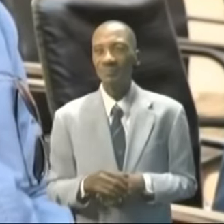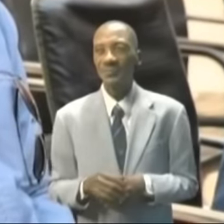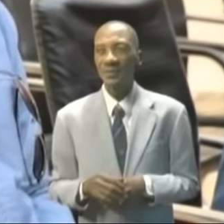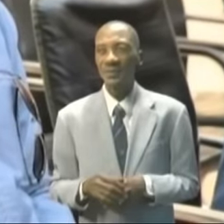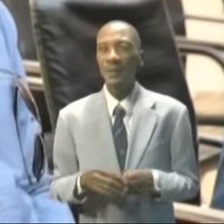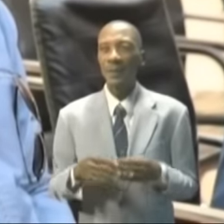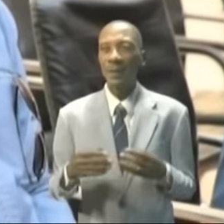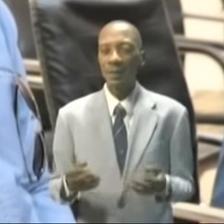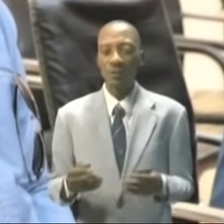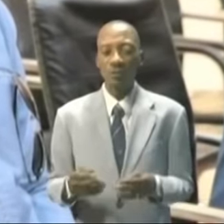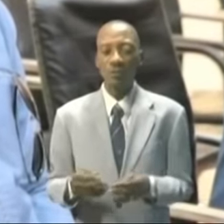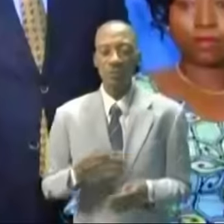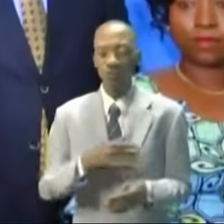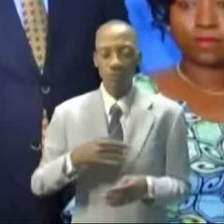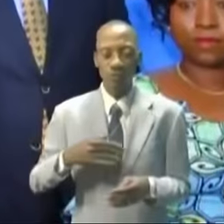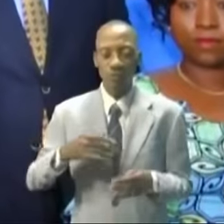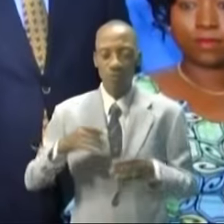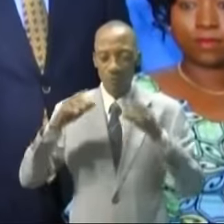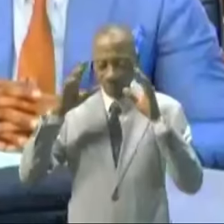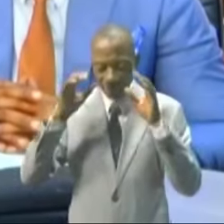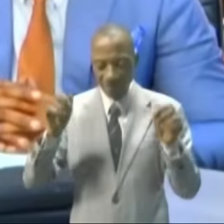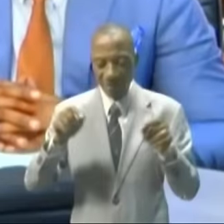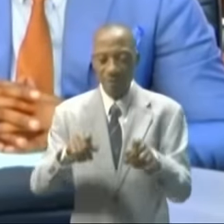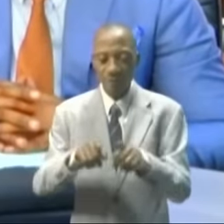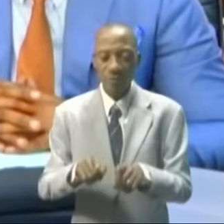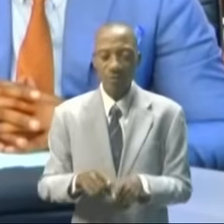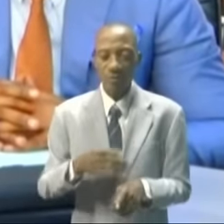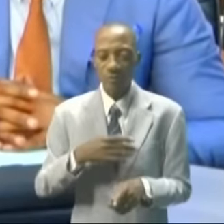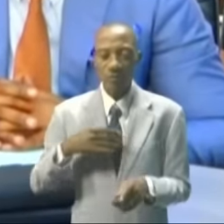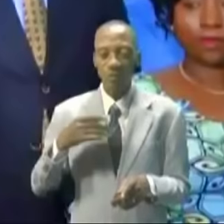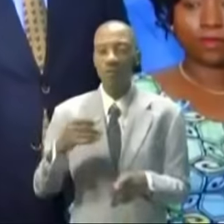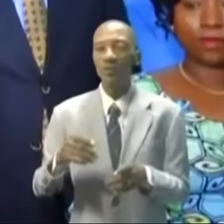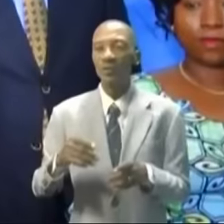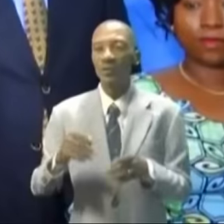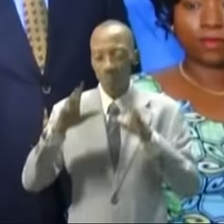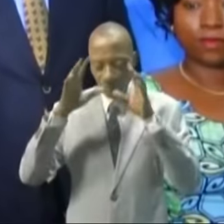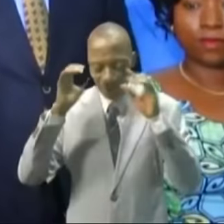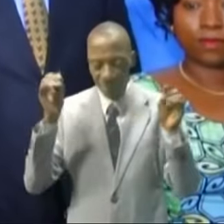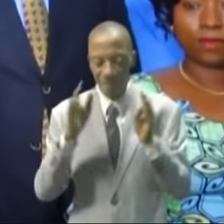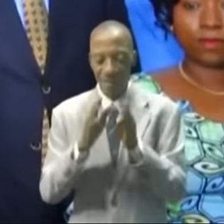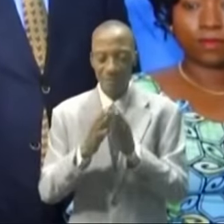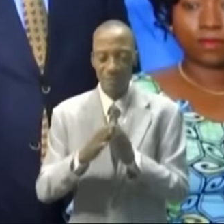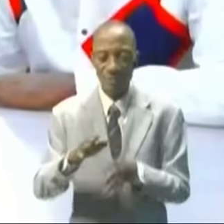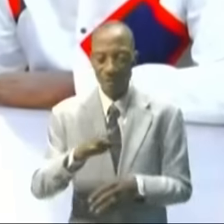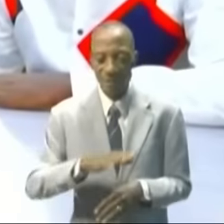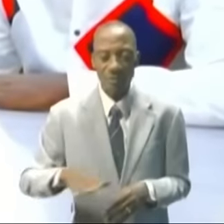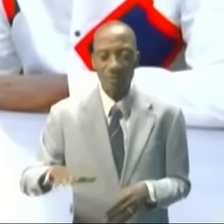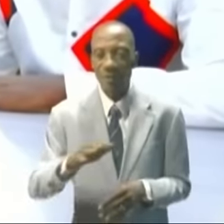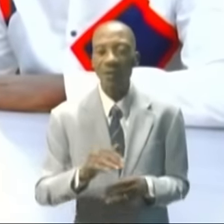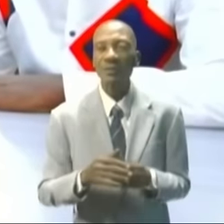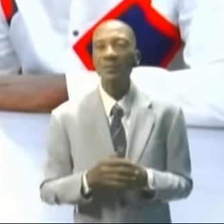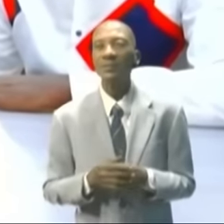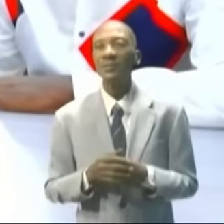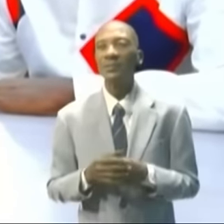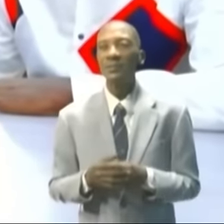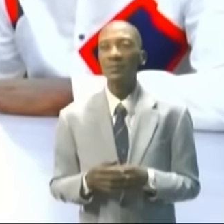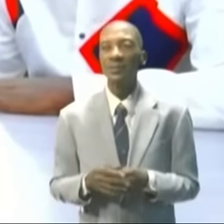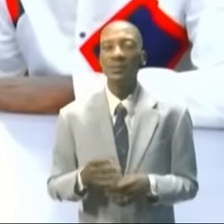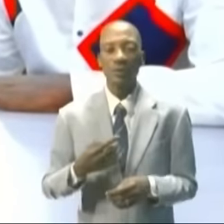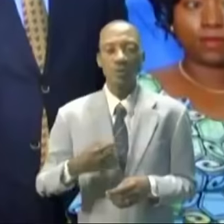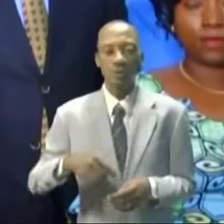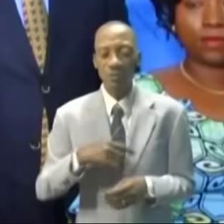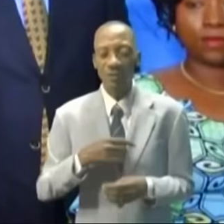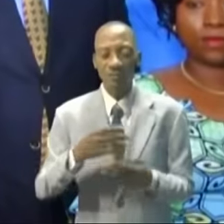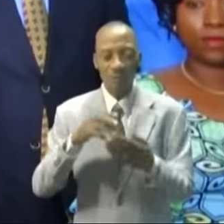président de l'Assemblée nationale et tout le bureau que l'UDPS ne tergiversera pas. Après avoir pris